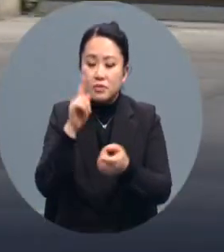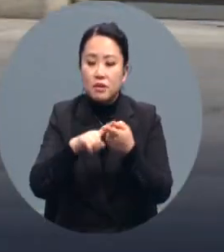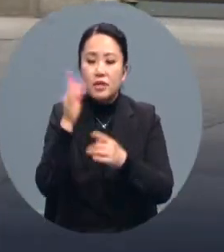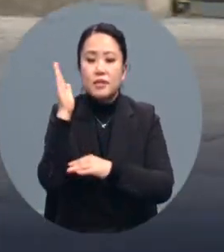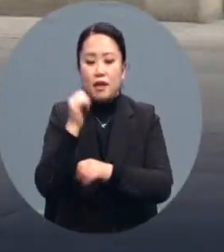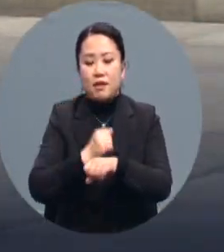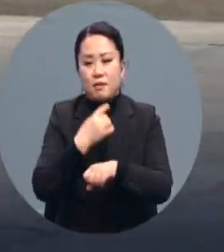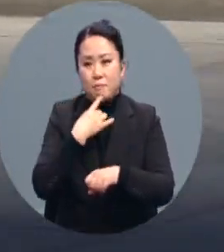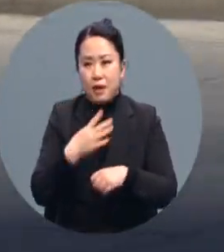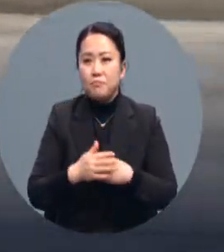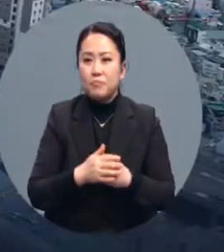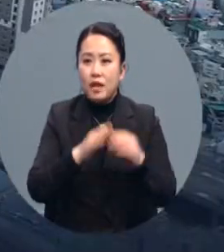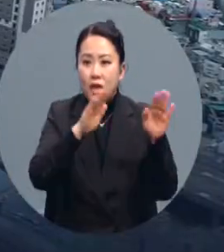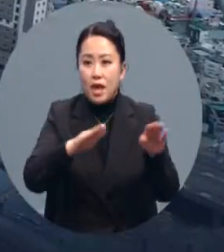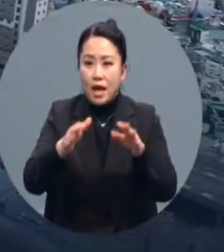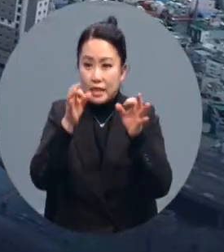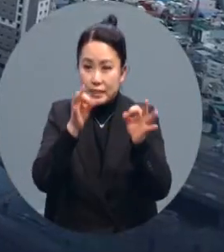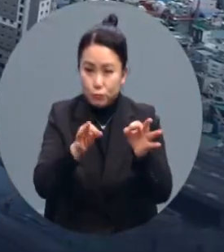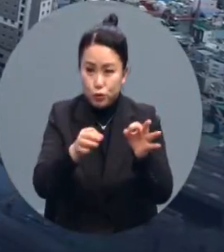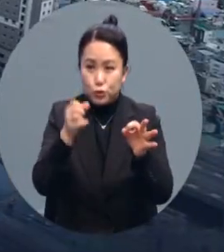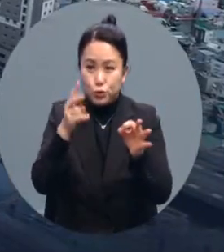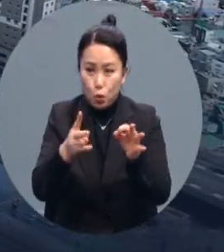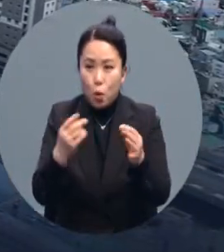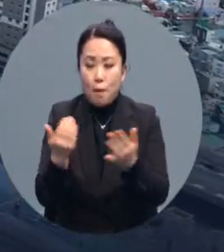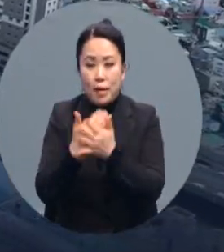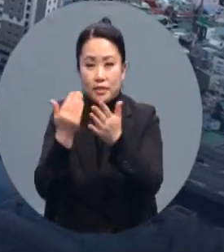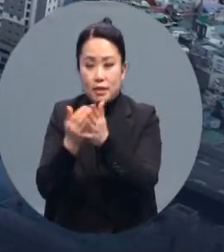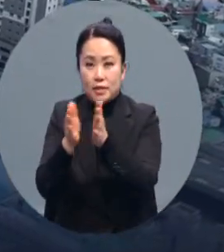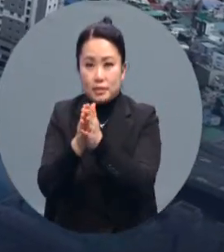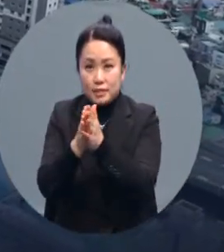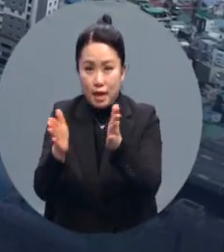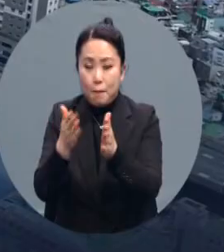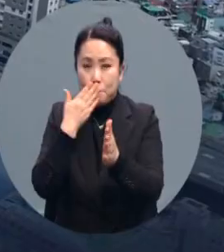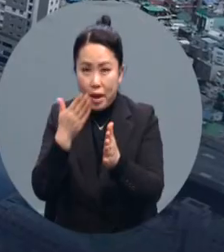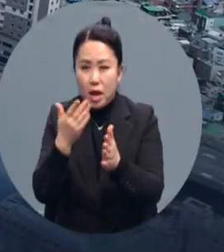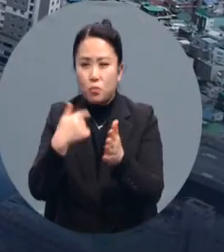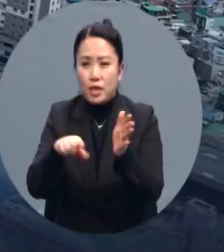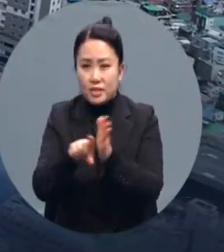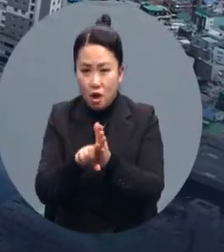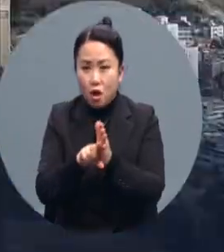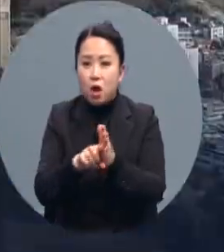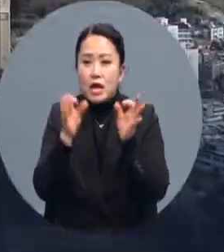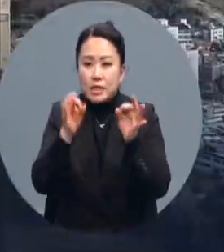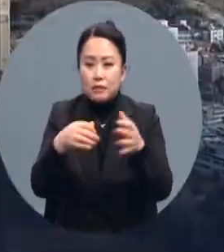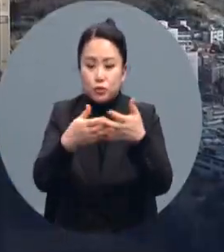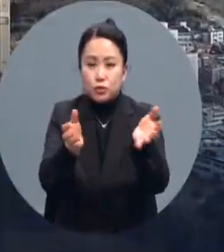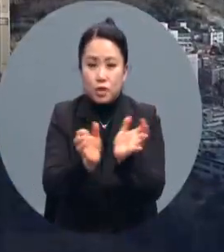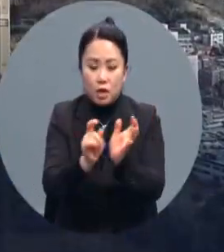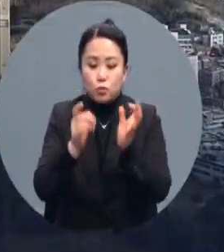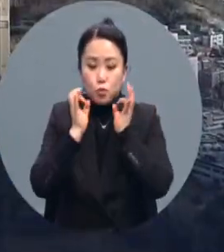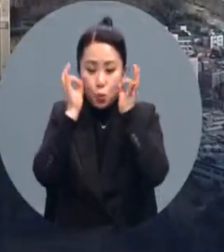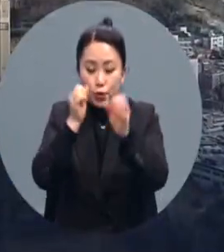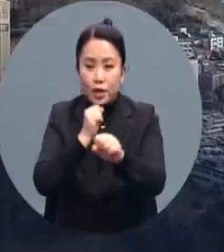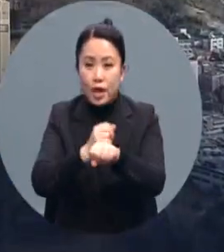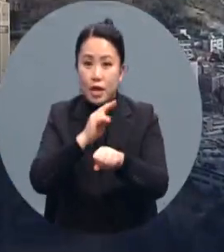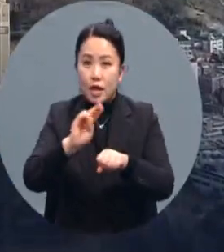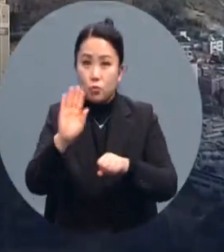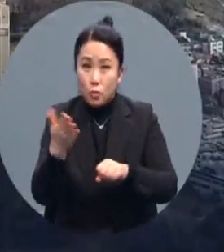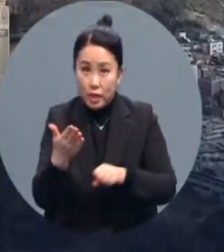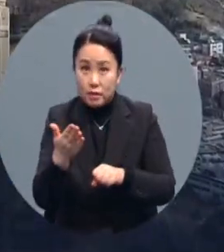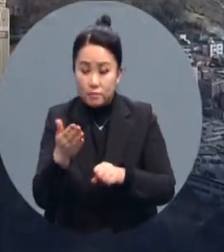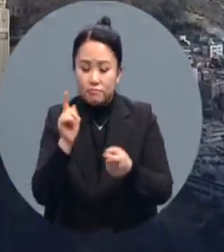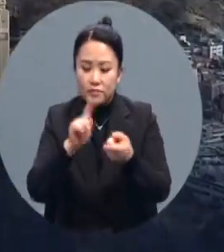어떤 그 도약의 발판으로 삼을 수 있도록 최대한 정부라든가 금융당국이 노력해야 된다는 것에 대해서는 강한 어떤